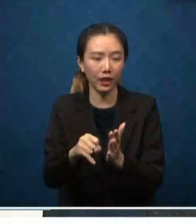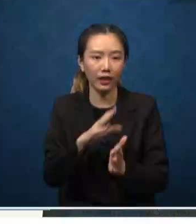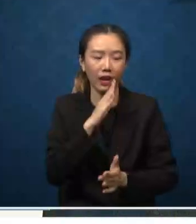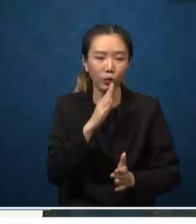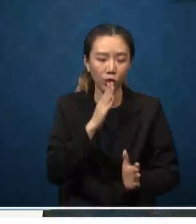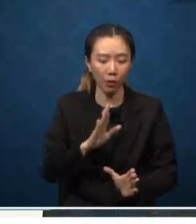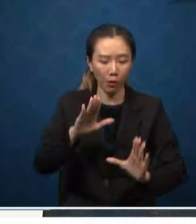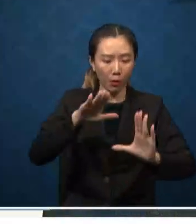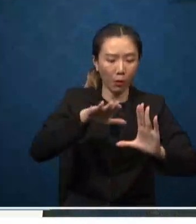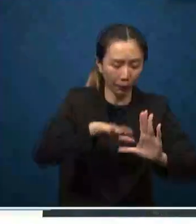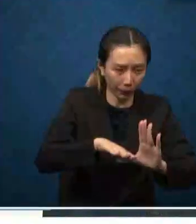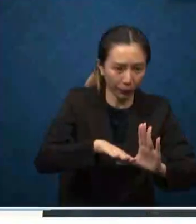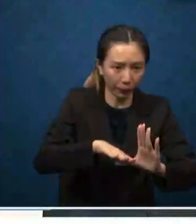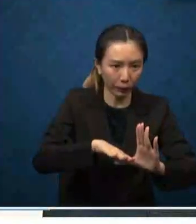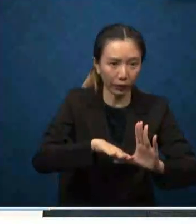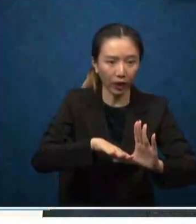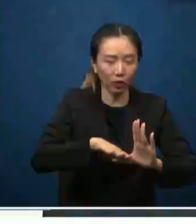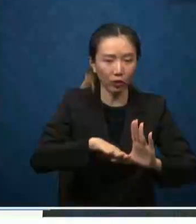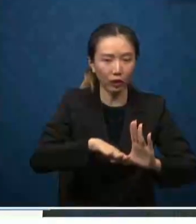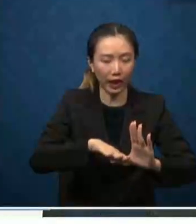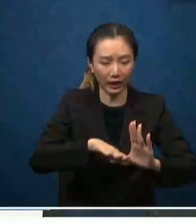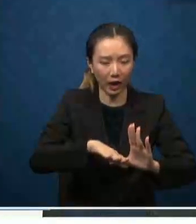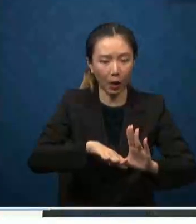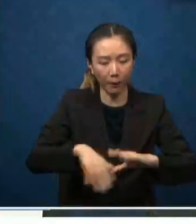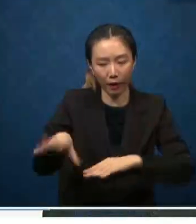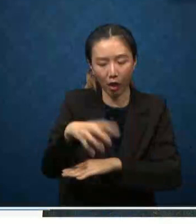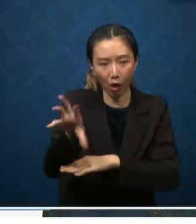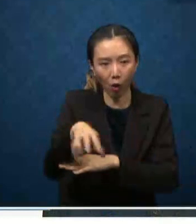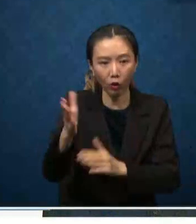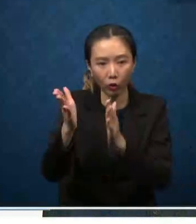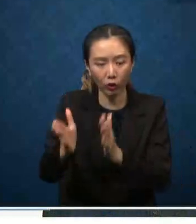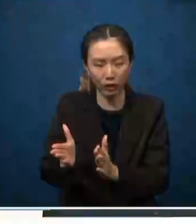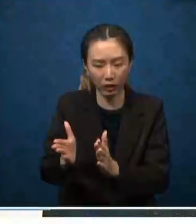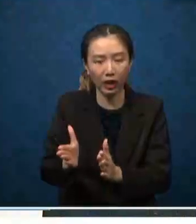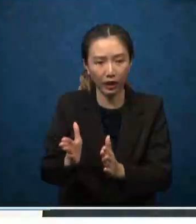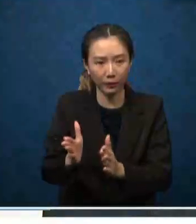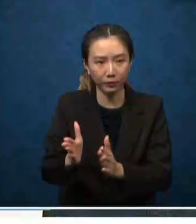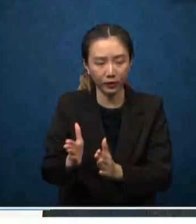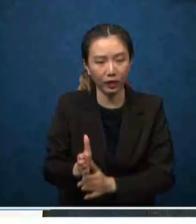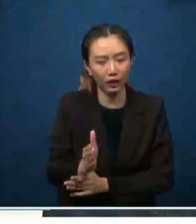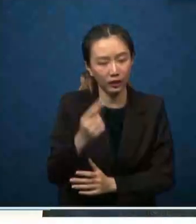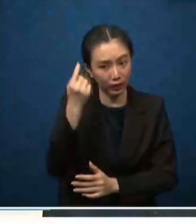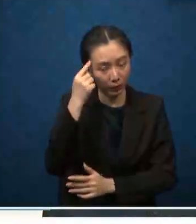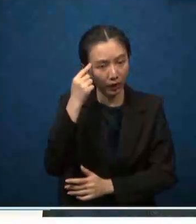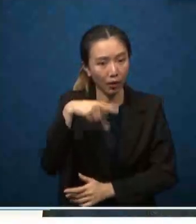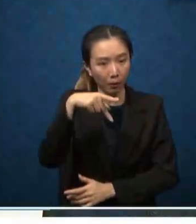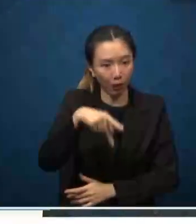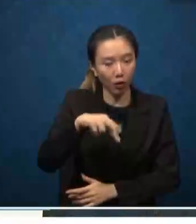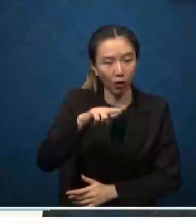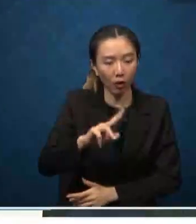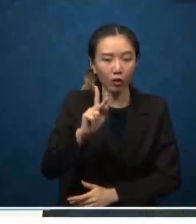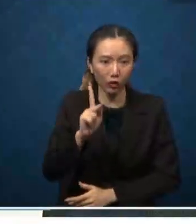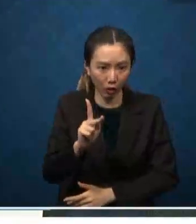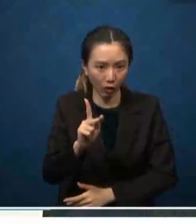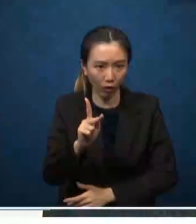านครับมันพิสูจน์ง่ายไหมท่านประธานจำได้ไหมฮะพ.ร.ก.กู้ยืมเงินเป็นกองโชคโก